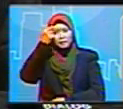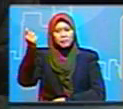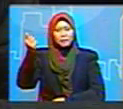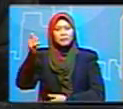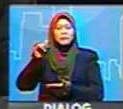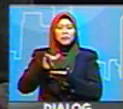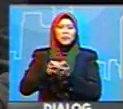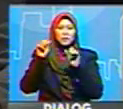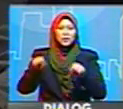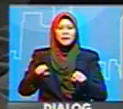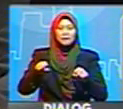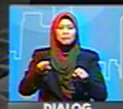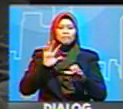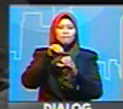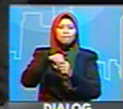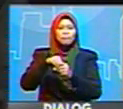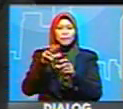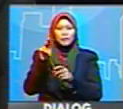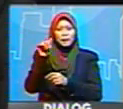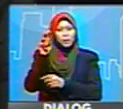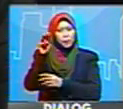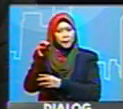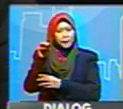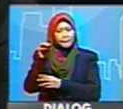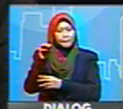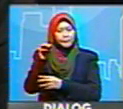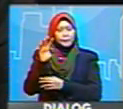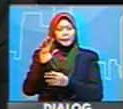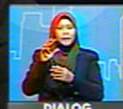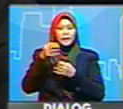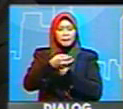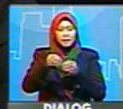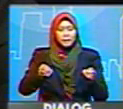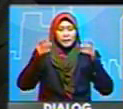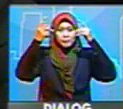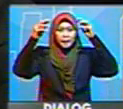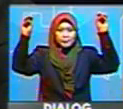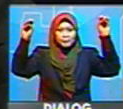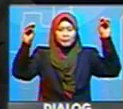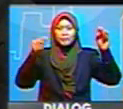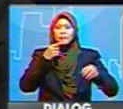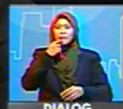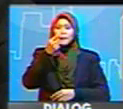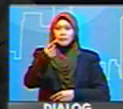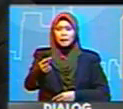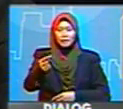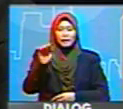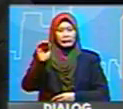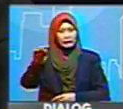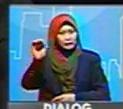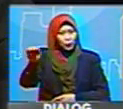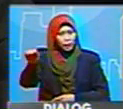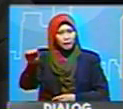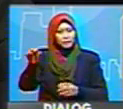polarisasi kaum dan dalam satu kenyataan yang dikeluarkan oleh pejabat Perdana Menteri Datuk Seri Najib Tun Razak menegaskan teguran yang